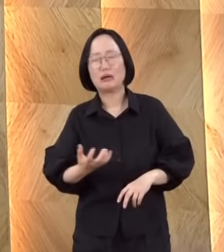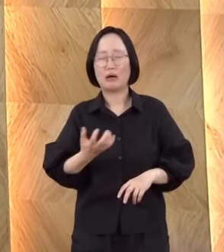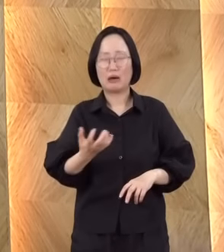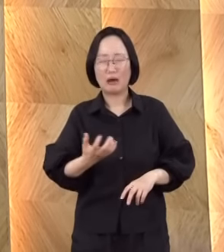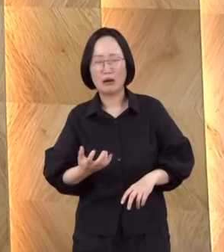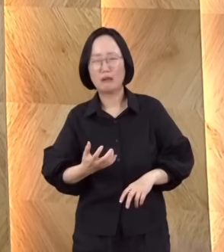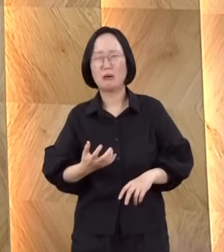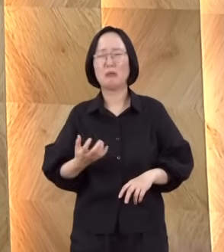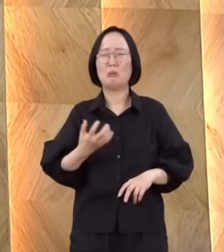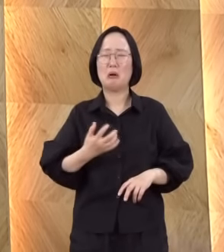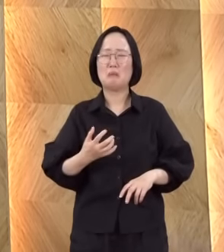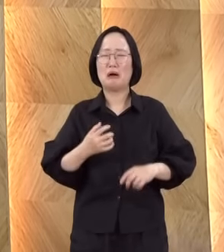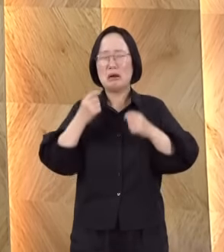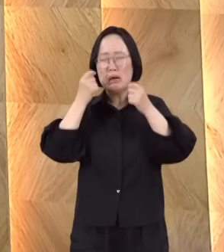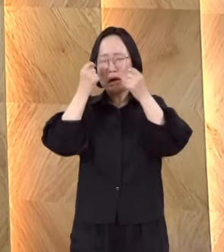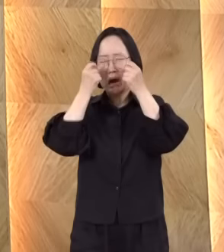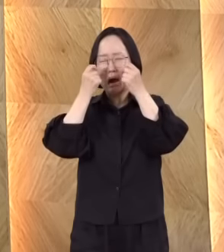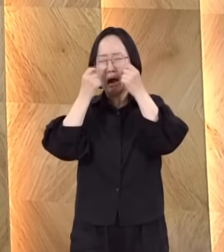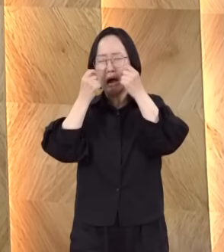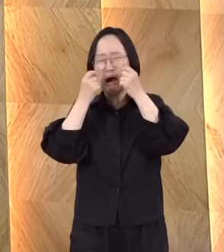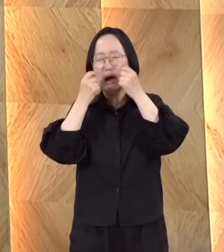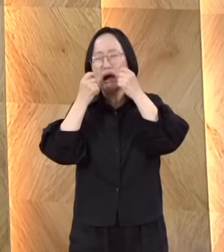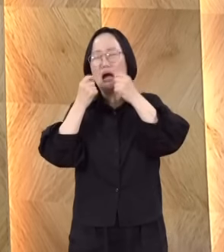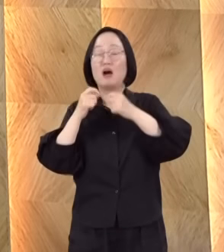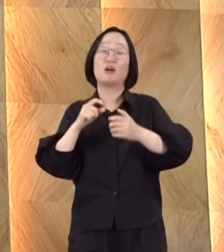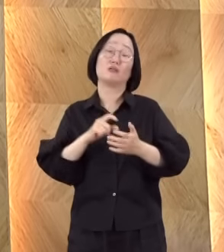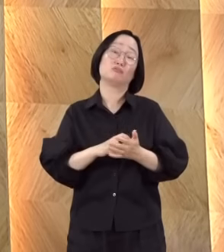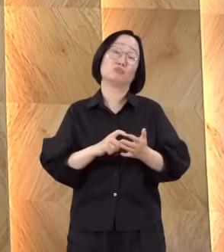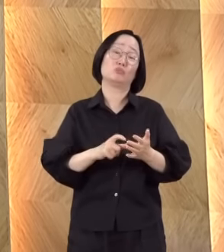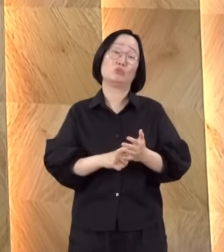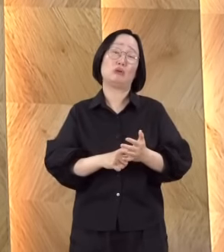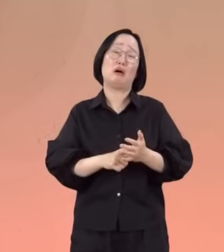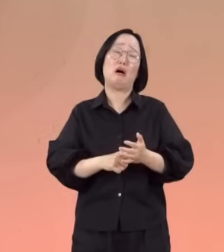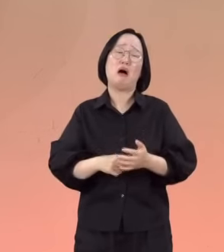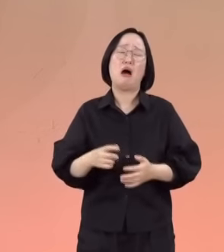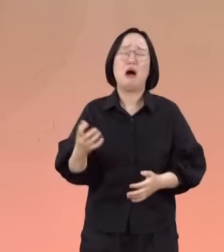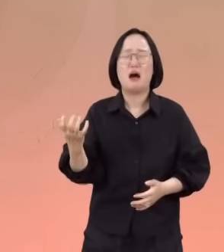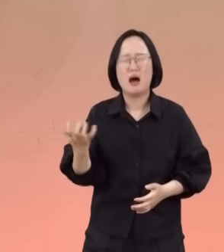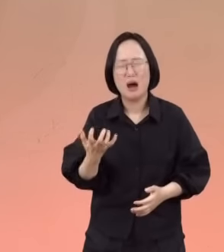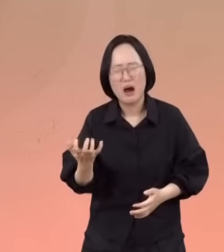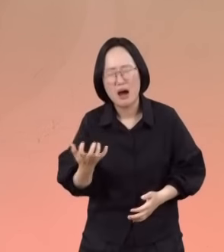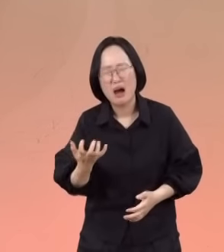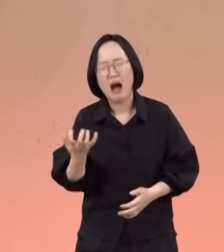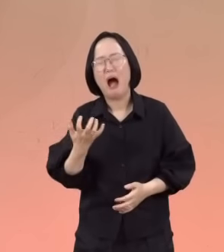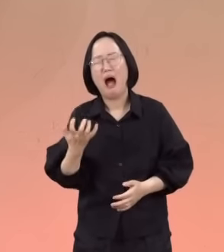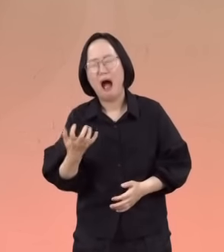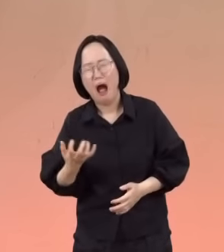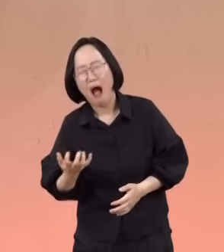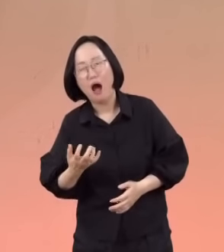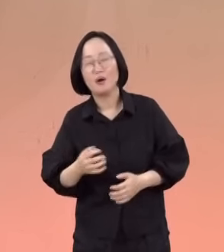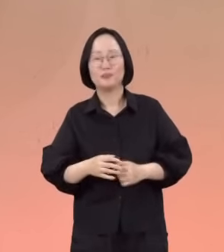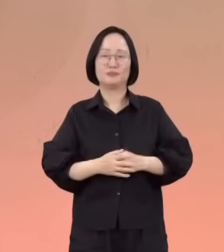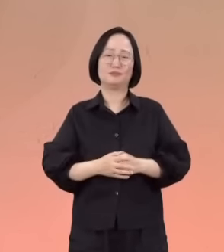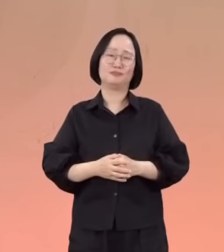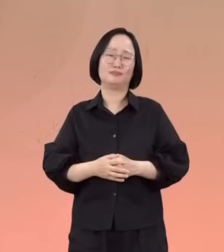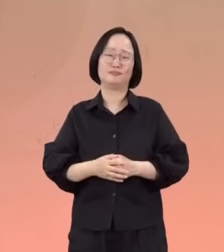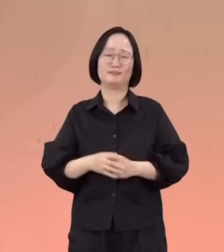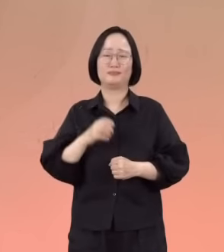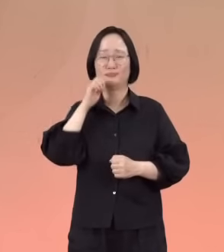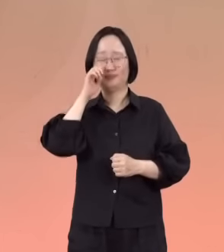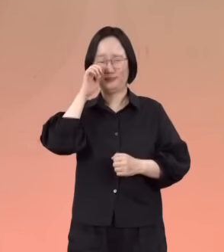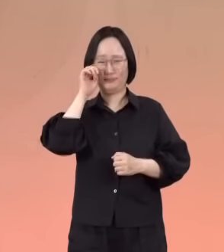정말 막 울고 싶은 심정으로 많이 아프셨나 봐요 울고 싶은 심정으로 그래서 나온 노래가